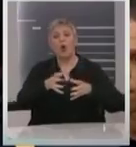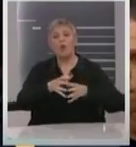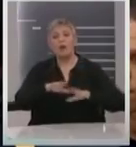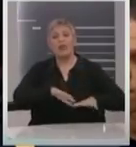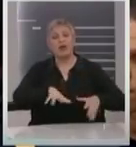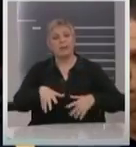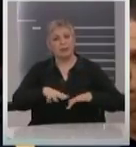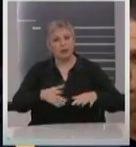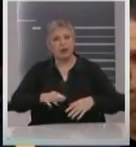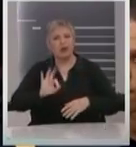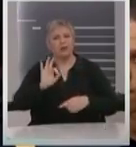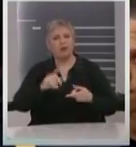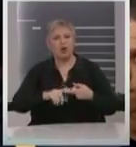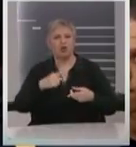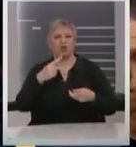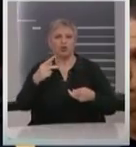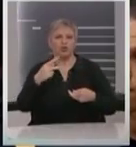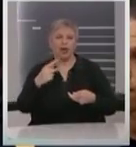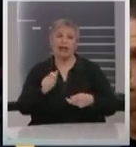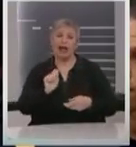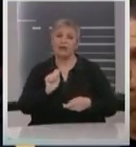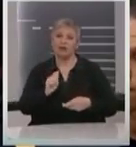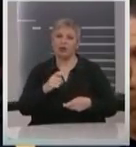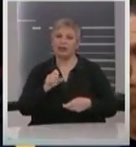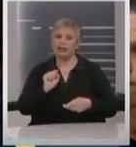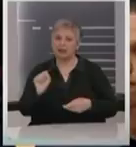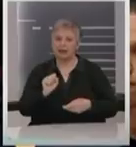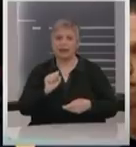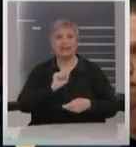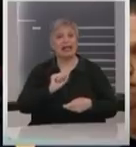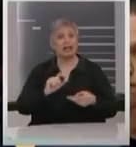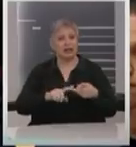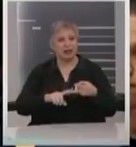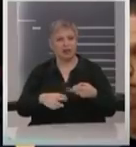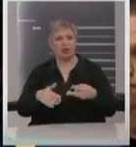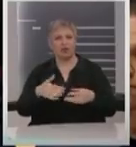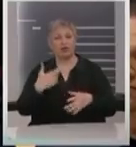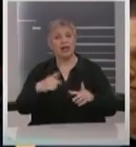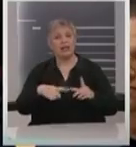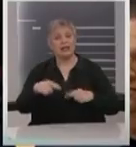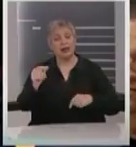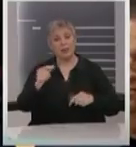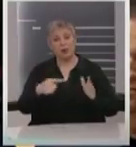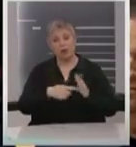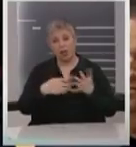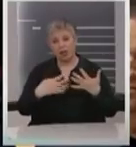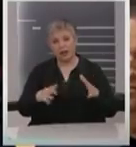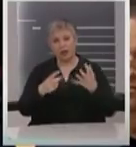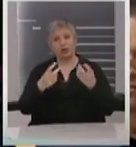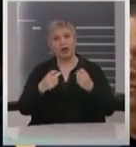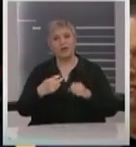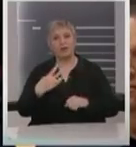Φιλαδέλφια, Τσουτάχια, Δωρήλαιο, Ναφιών Καραχισάρ, Σαγκάριος, Καλεκδρότο, Κύπρος 1974. Όλοι